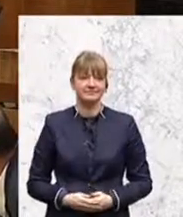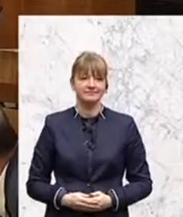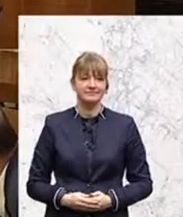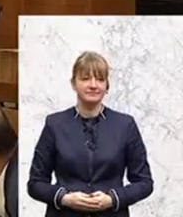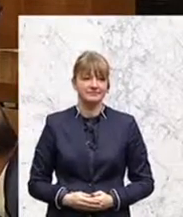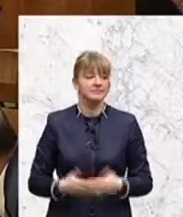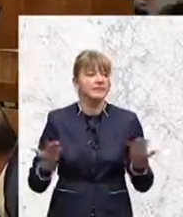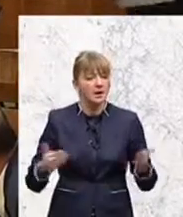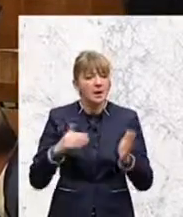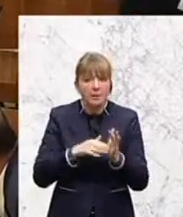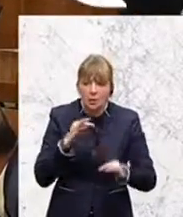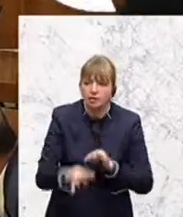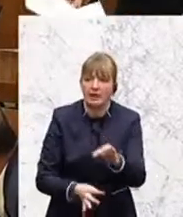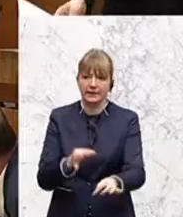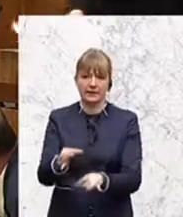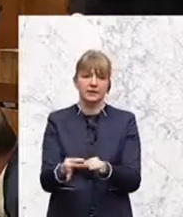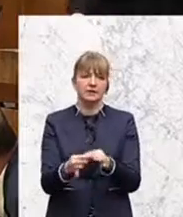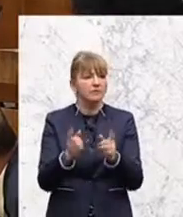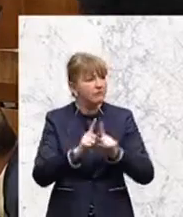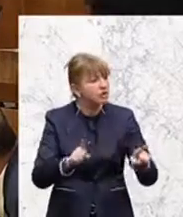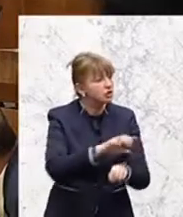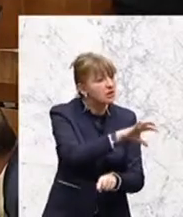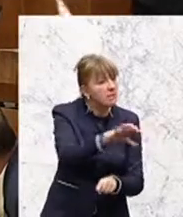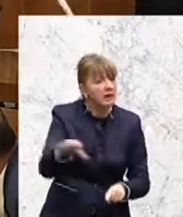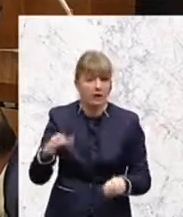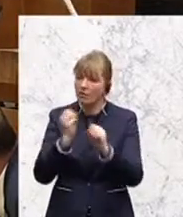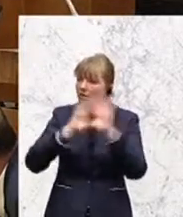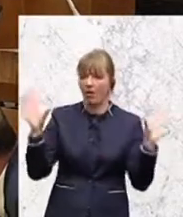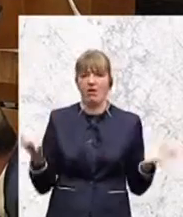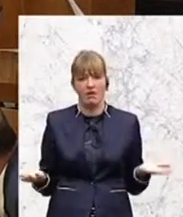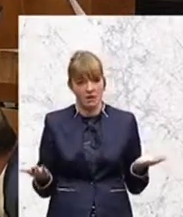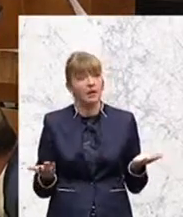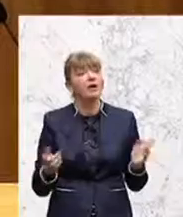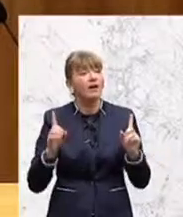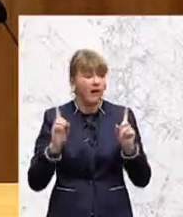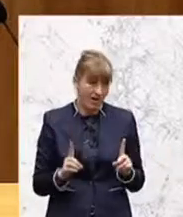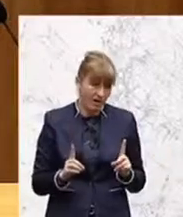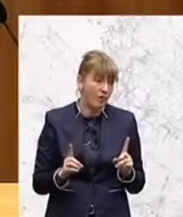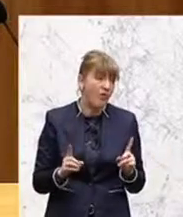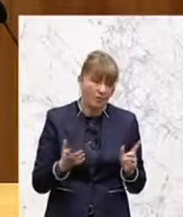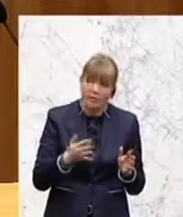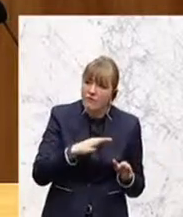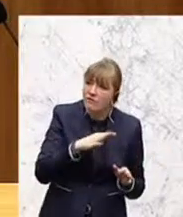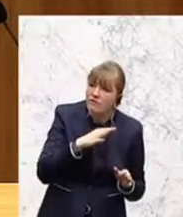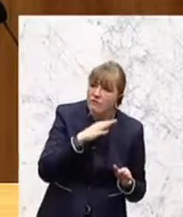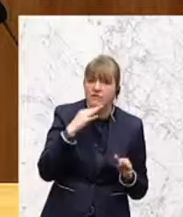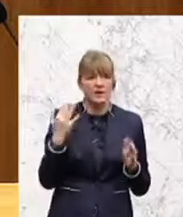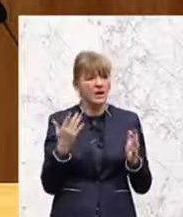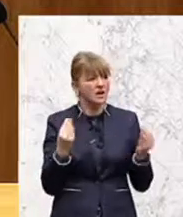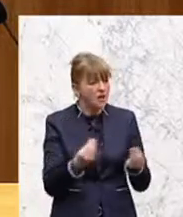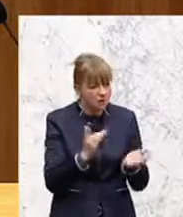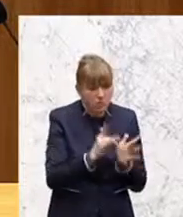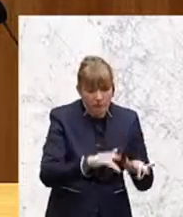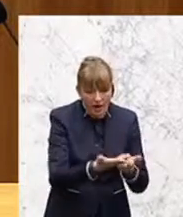Es braucht Strategien in unterschiedlichsten Bereichen, das ist ganz klar. Es liegt aber auch vieles, vieles auf dem Tisch. Vieles, was wir sofort